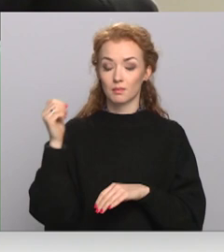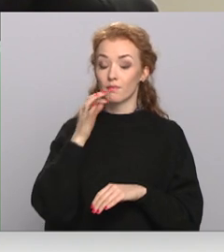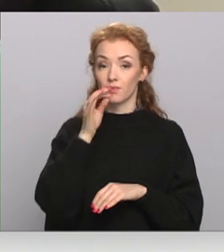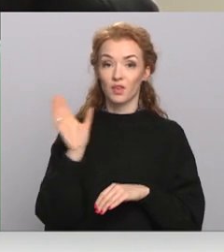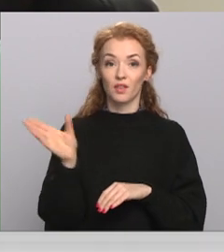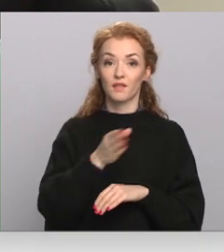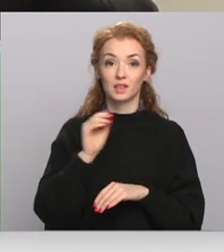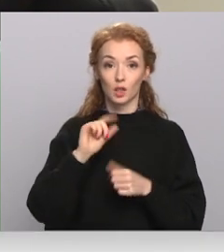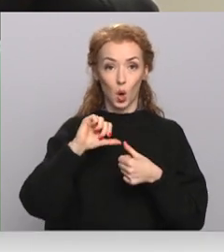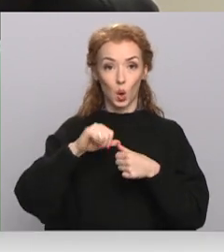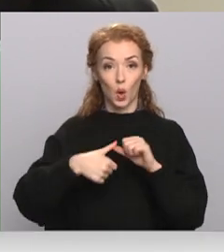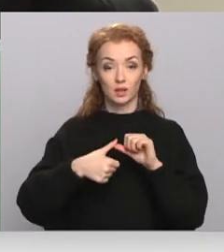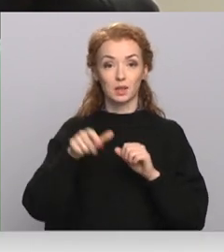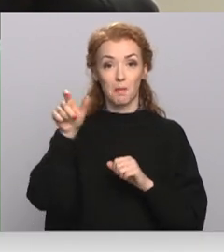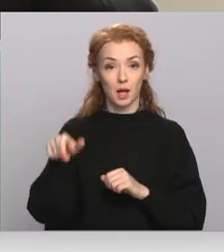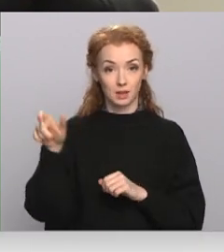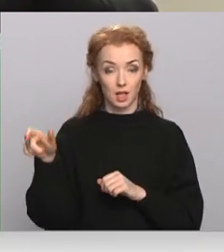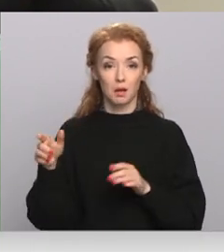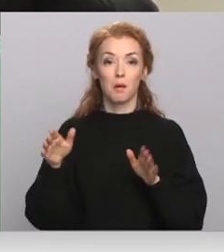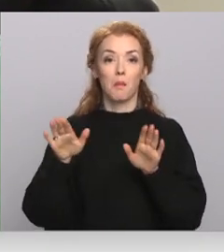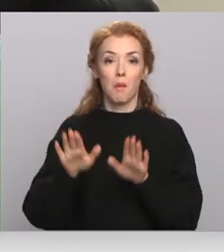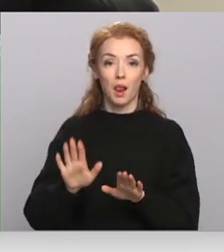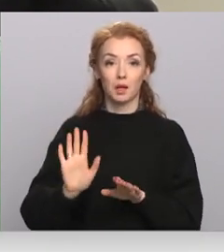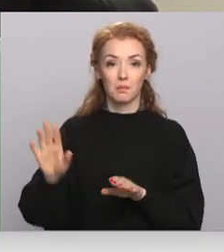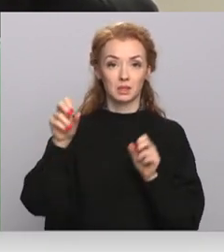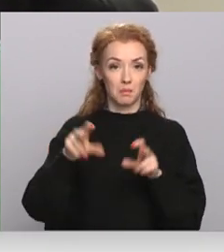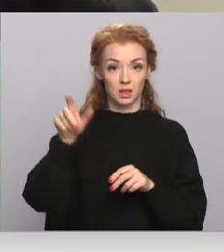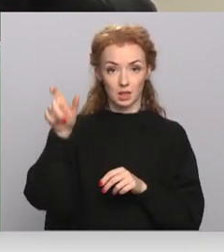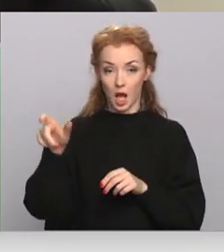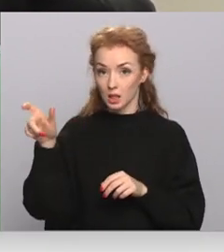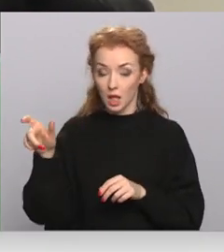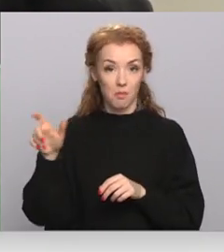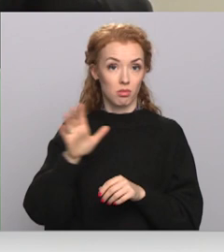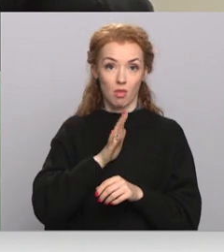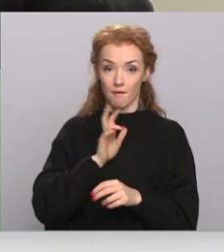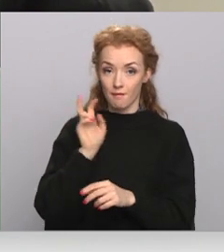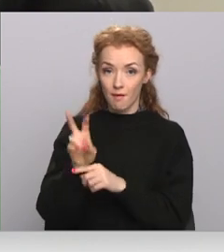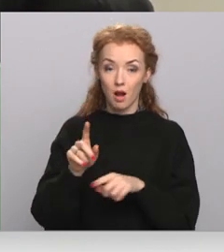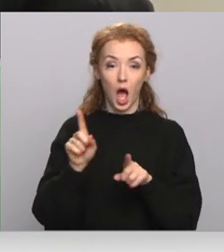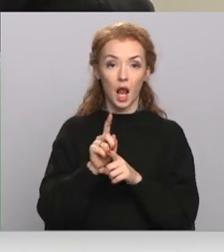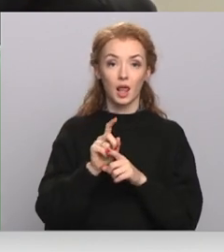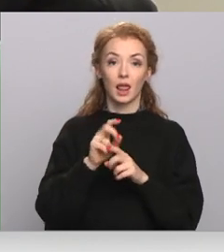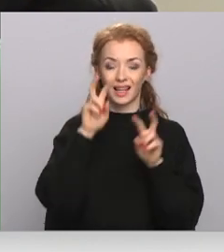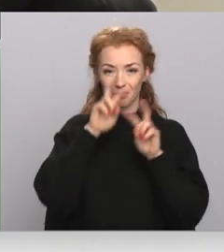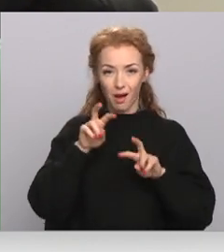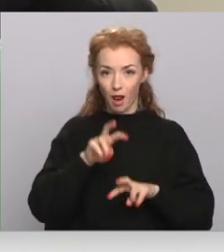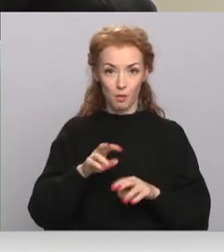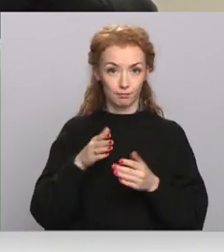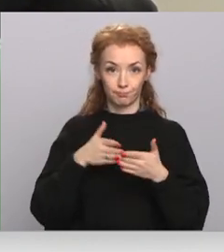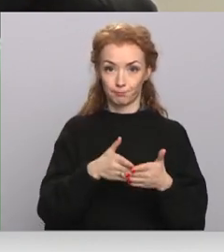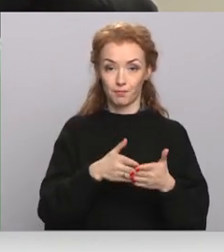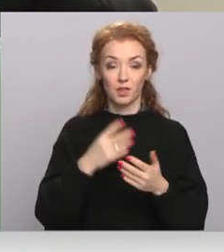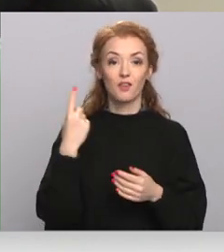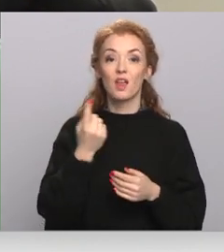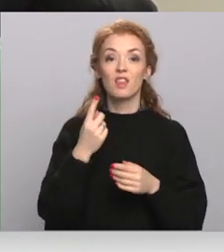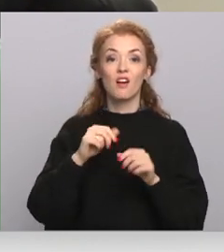hroniskie pacienti tie mums paliekās. Pie speciālistiem viņi netiek uz izmeklējumiem, patreiz arī ir ierobežoti. Un vienīgais, kur